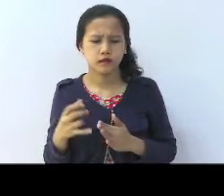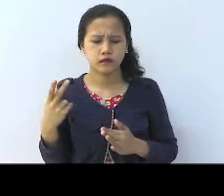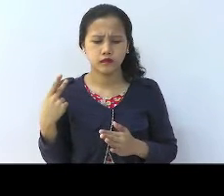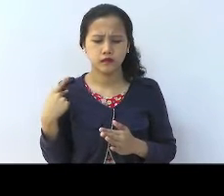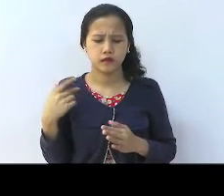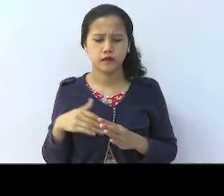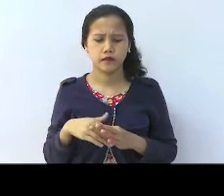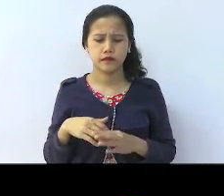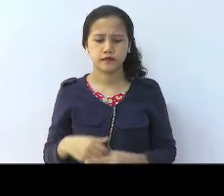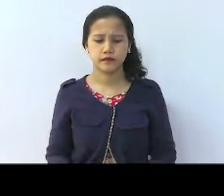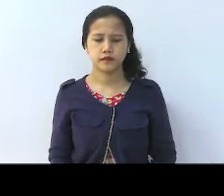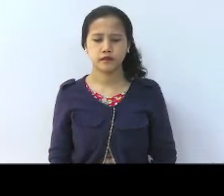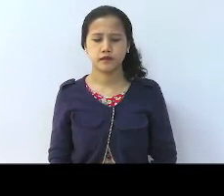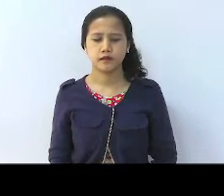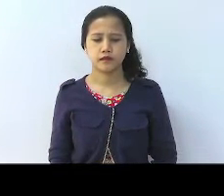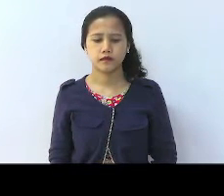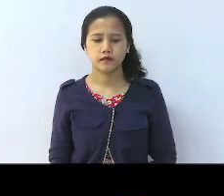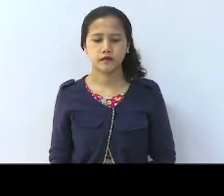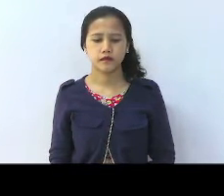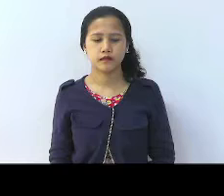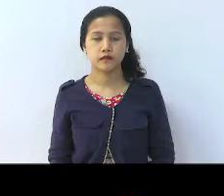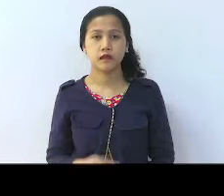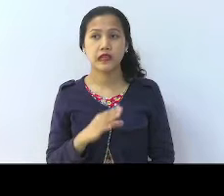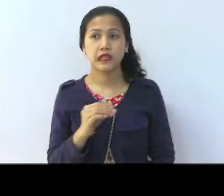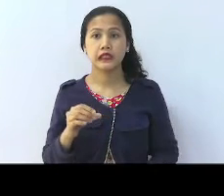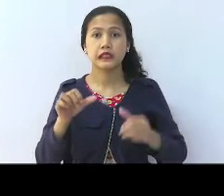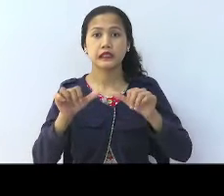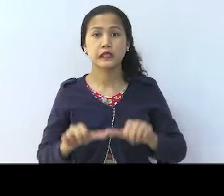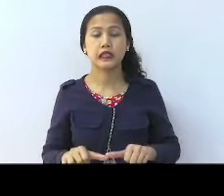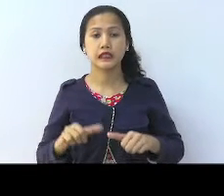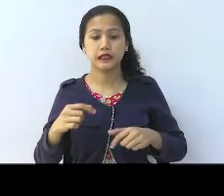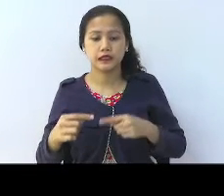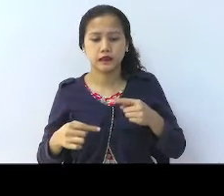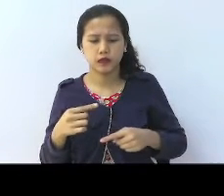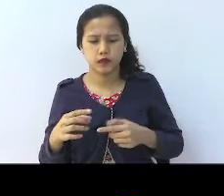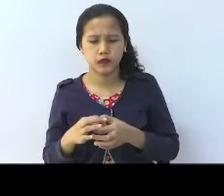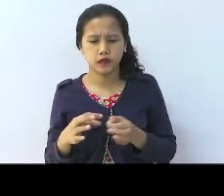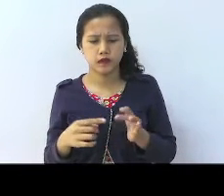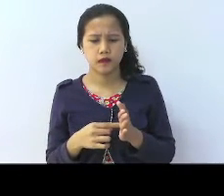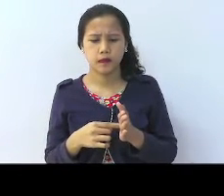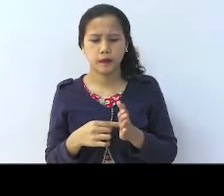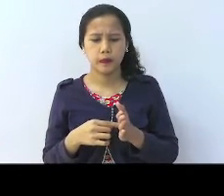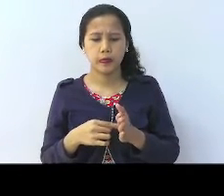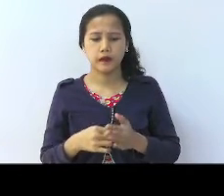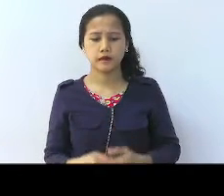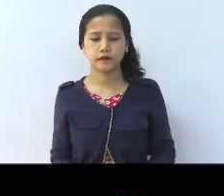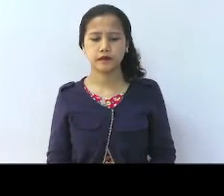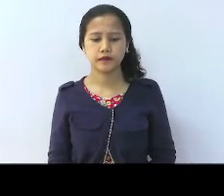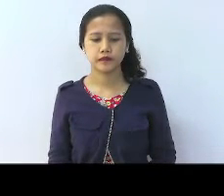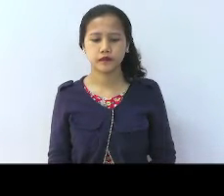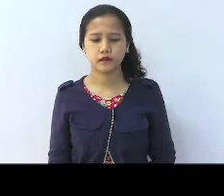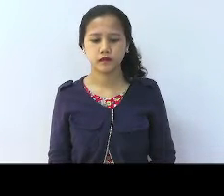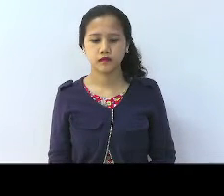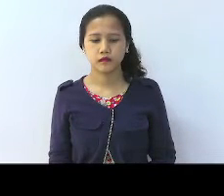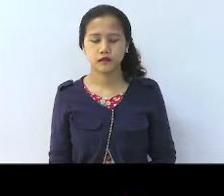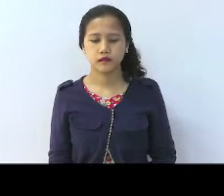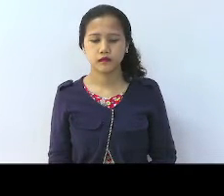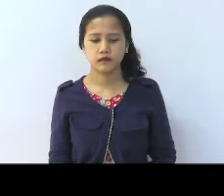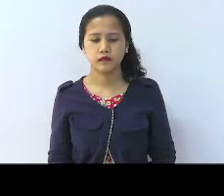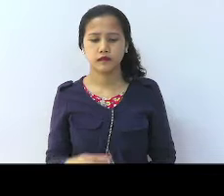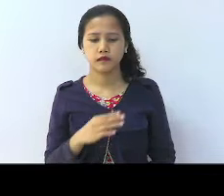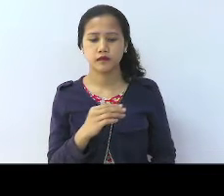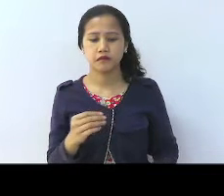paglagutok ng TMJ sa tuwing ibubuka at isasara mo yung iyong bibig. Meron ding pong tinitus o